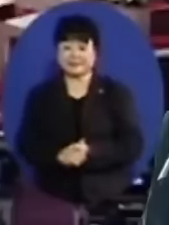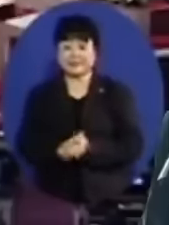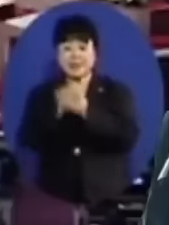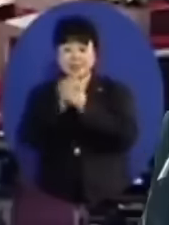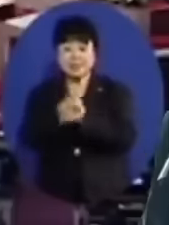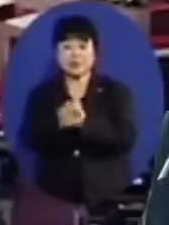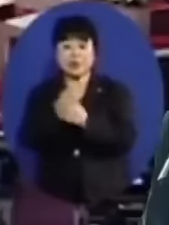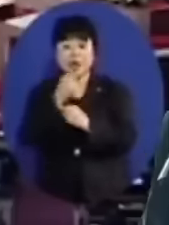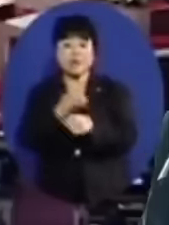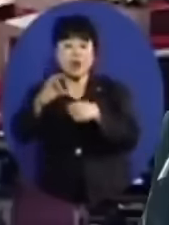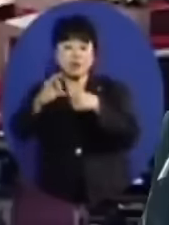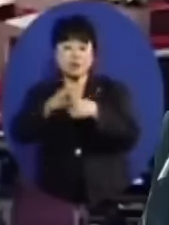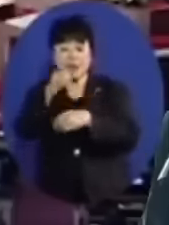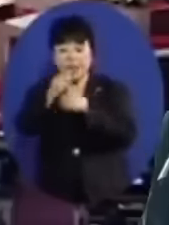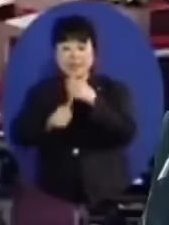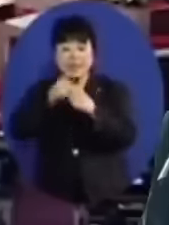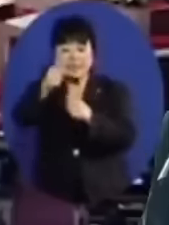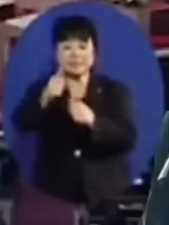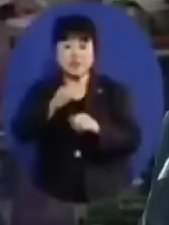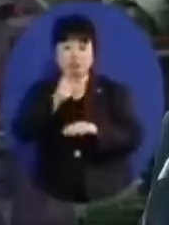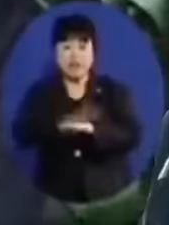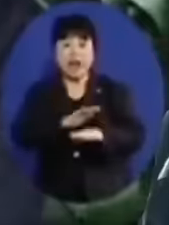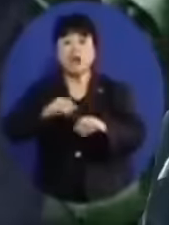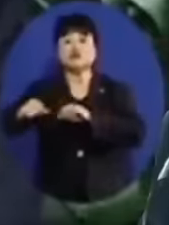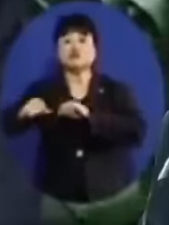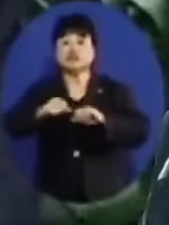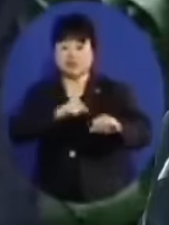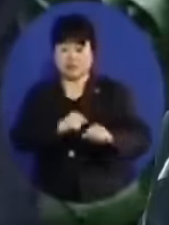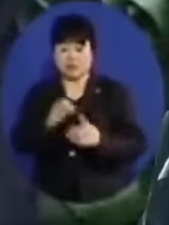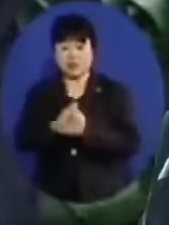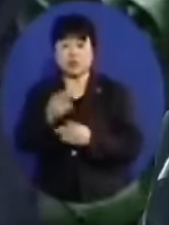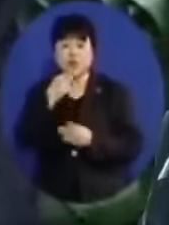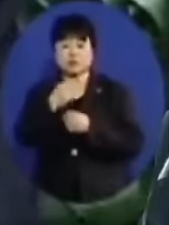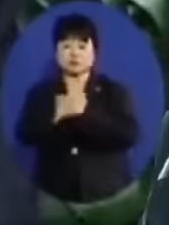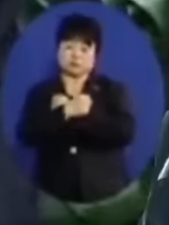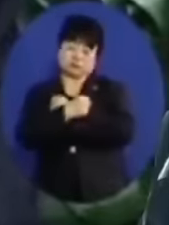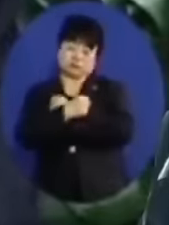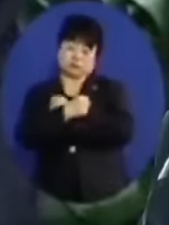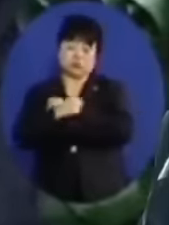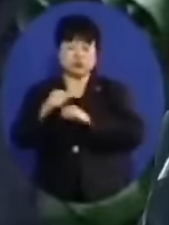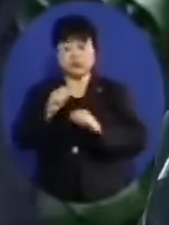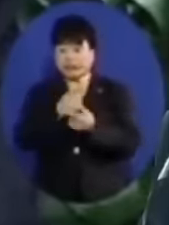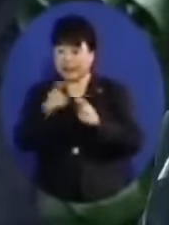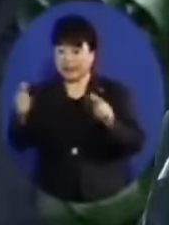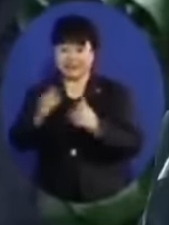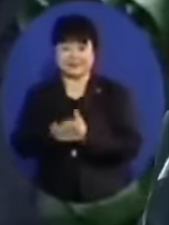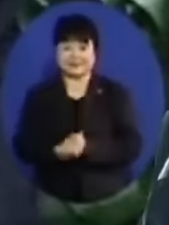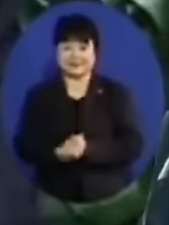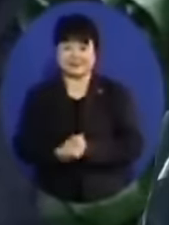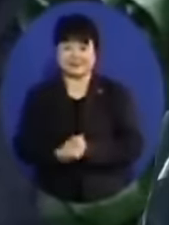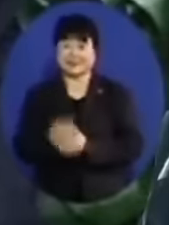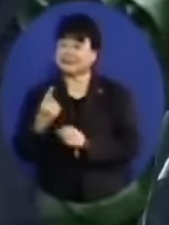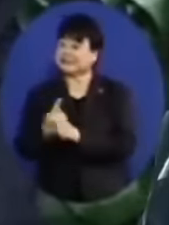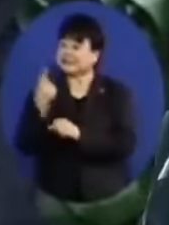기도를 하면은 하나님의 팔이 움직입니다. 기도 안 하면 팔이 움직이지 않습니다. 작년에 기독교 신문의